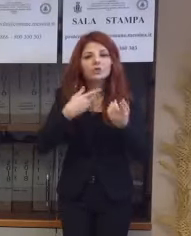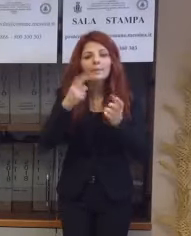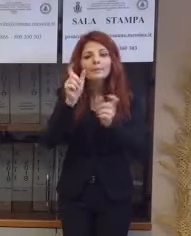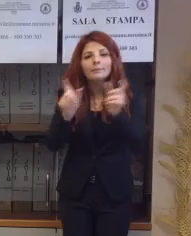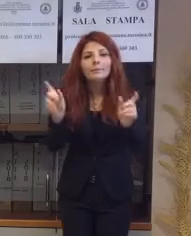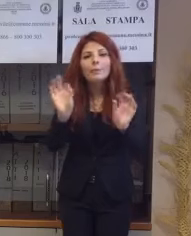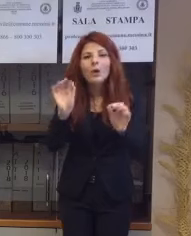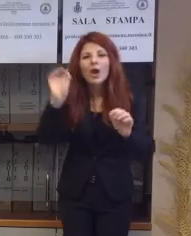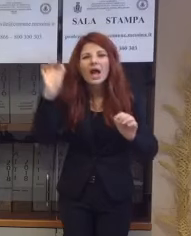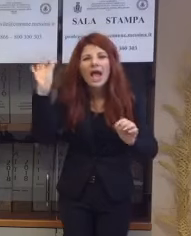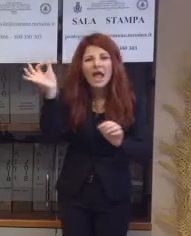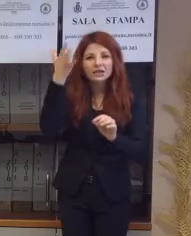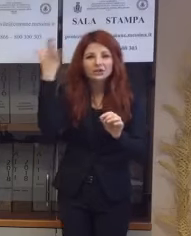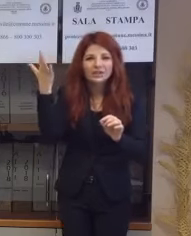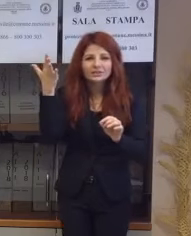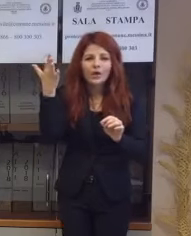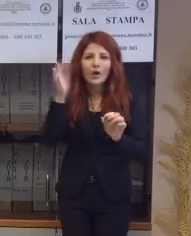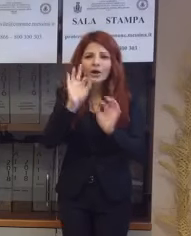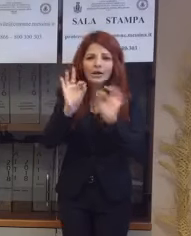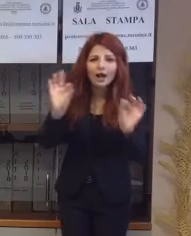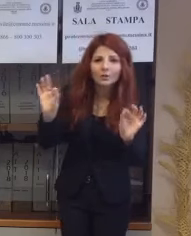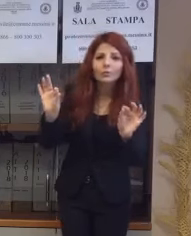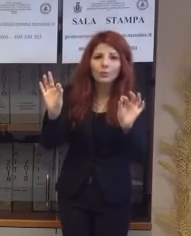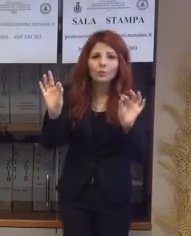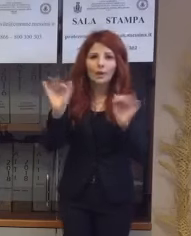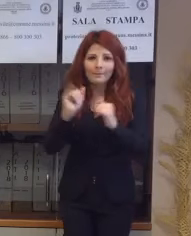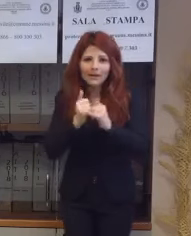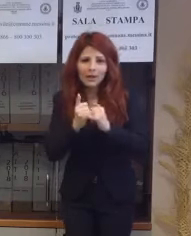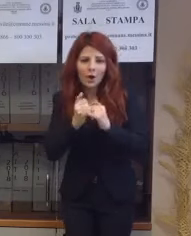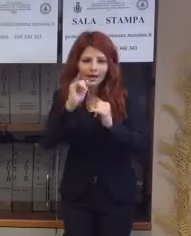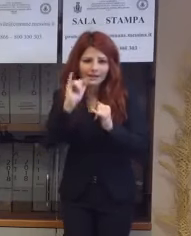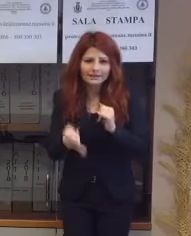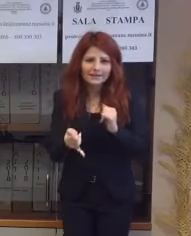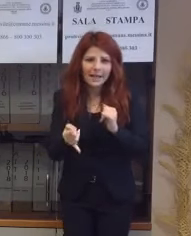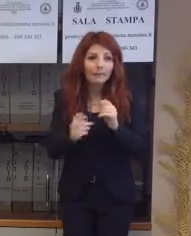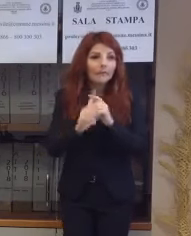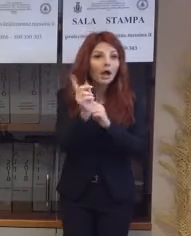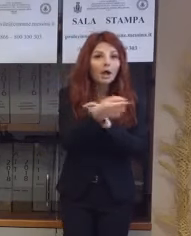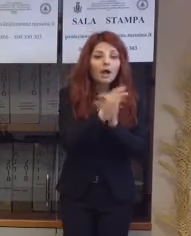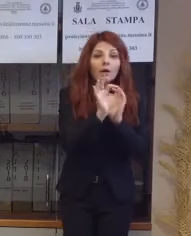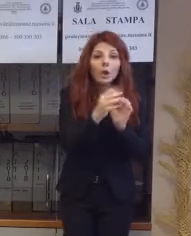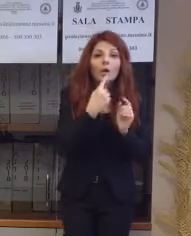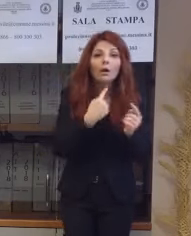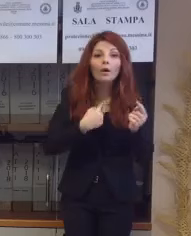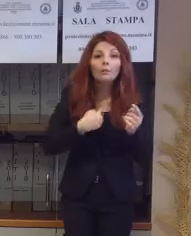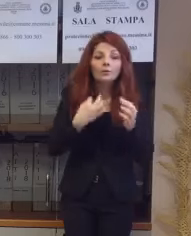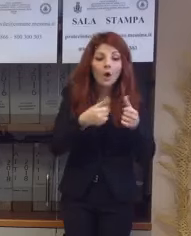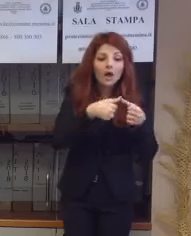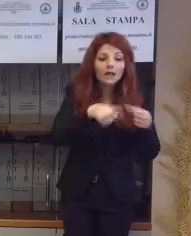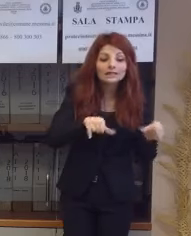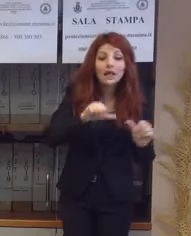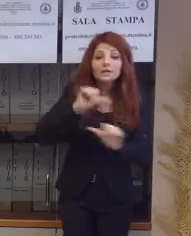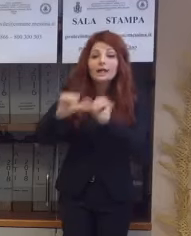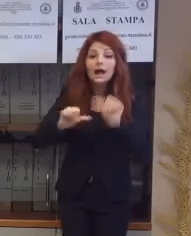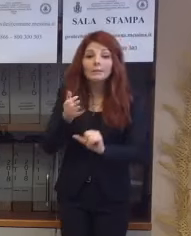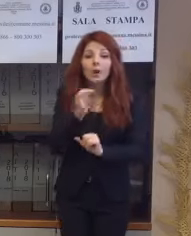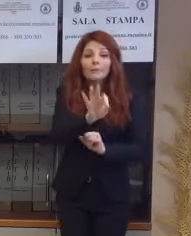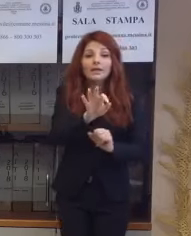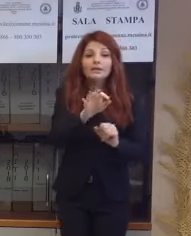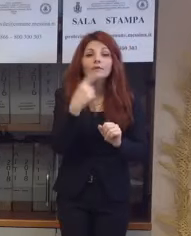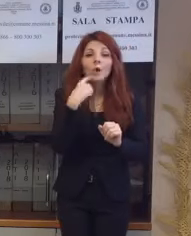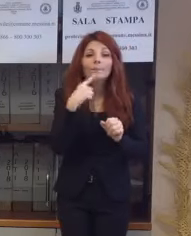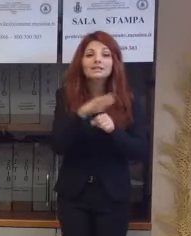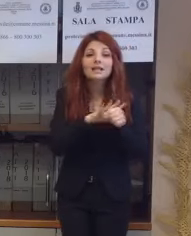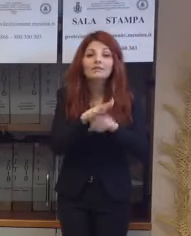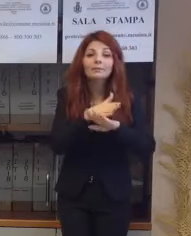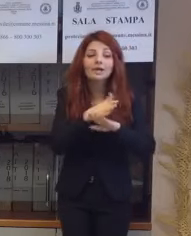richiesta, come abbiamo viste tante, e no, signori, questo gioco non può funzionare, mi dispiace, l'abbiamo detto dall'inizio, ed ora